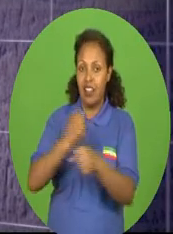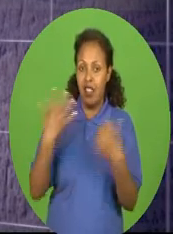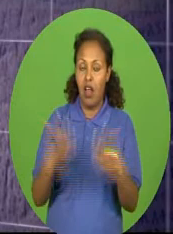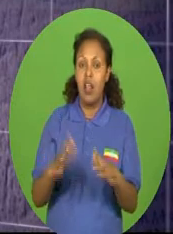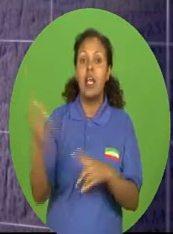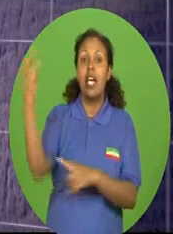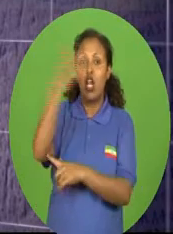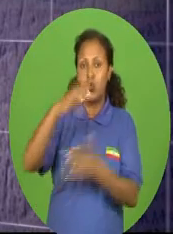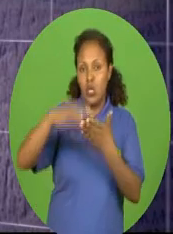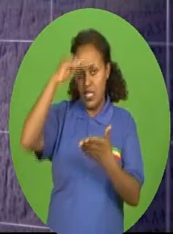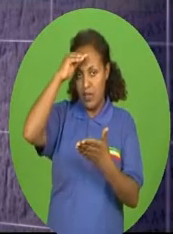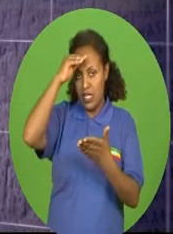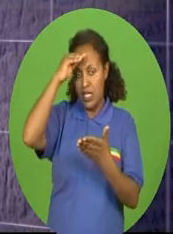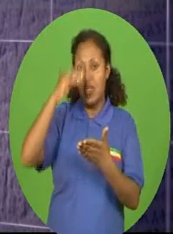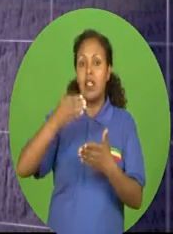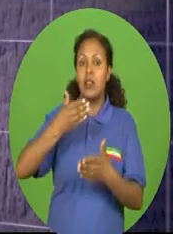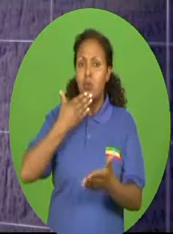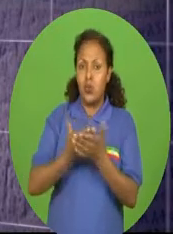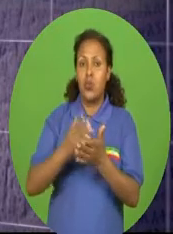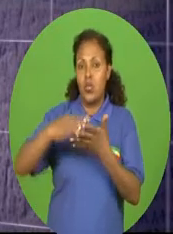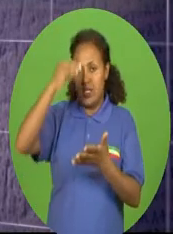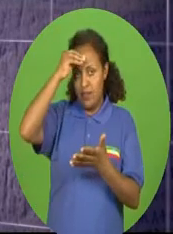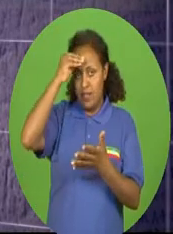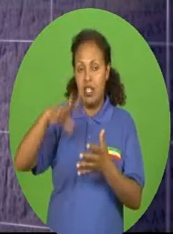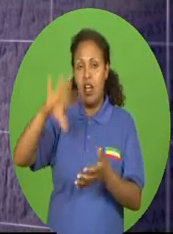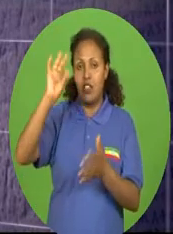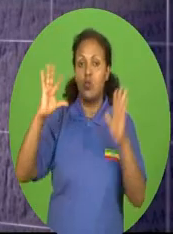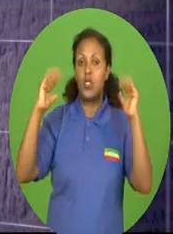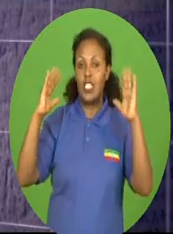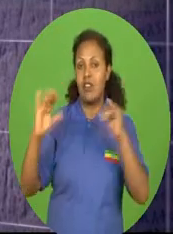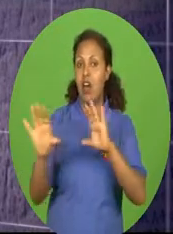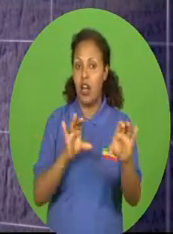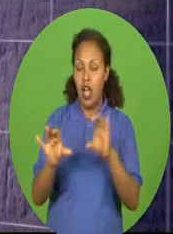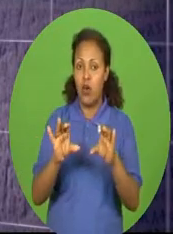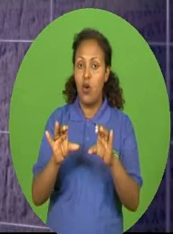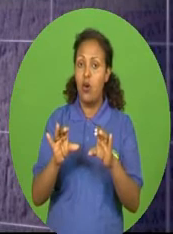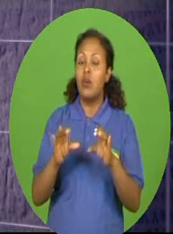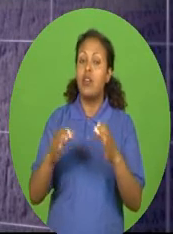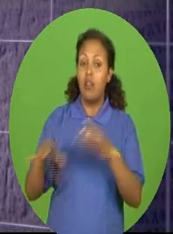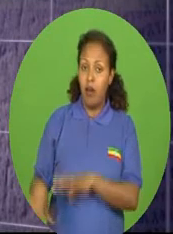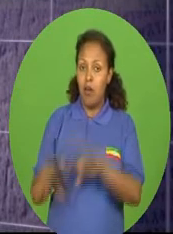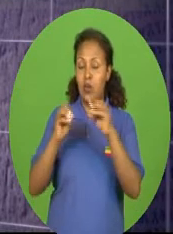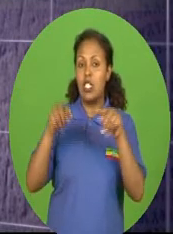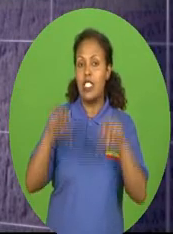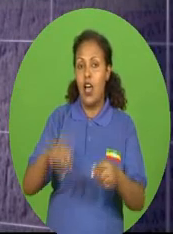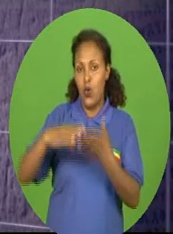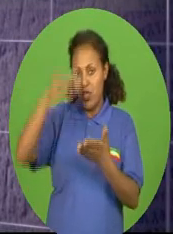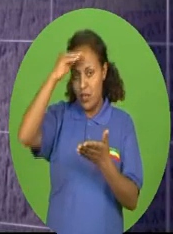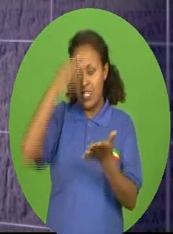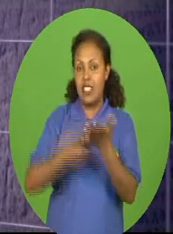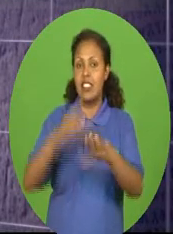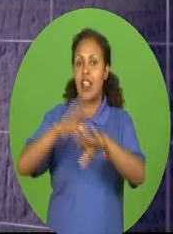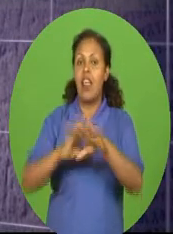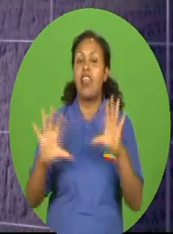ሰርተናል። ከእለቱ የትምህርት ይዘት ገንቢ ትምህርት እንዳገኛችሁ ተስፋ አደርጋለሁ። በሉ እንግዲህ ተማሪዎች